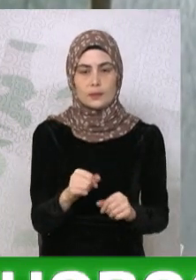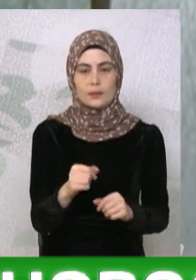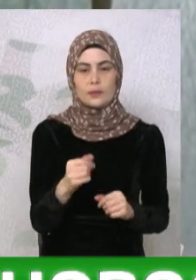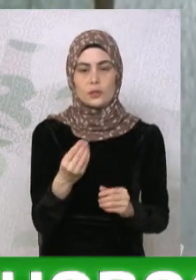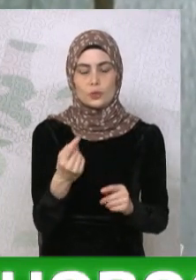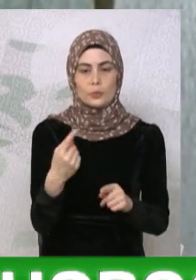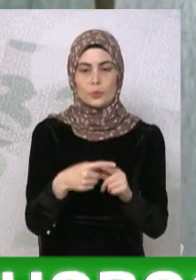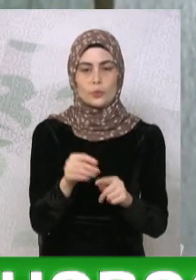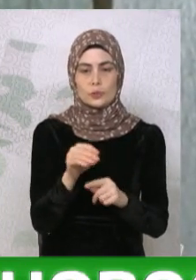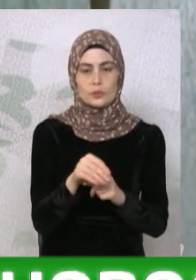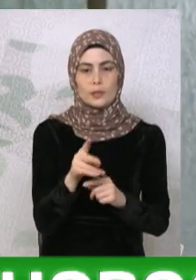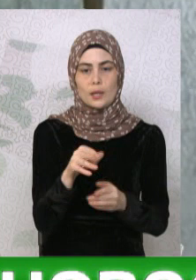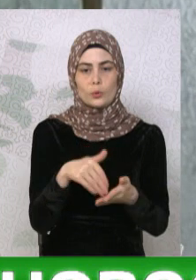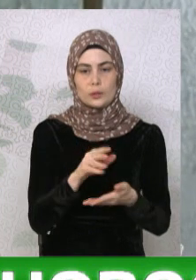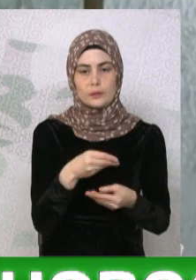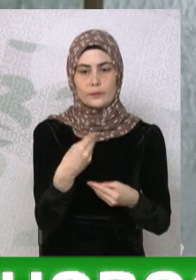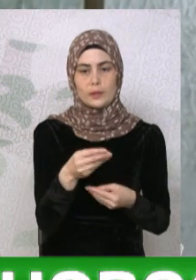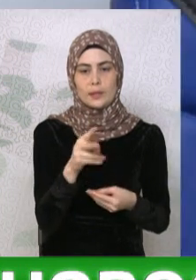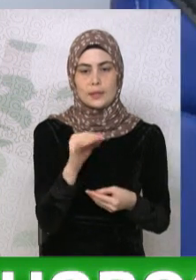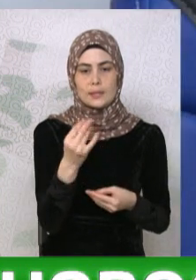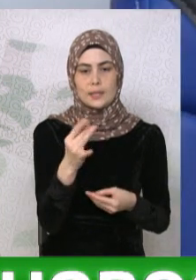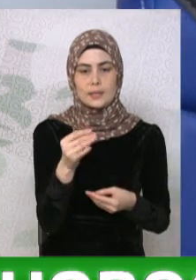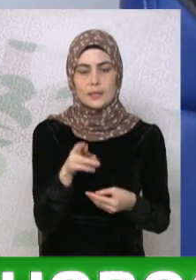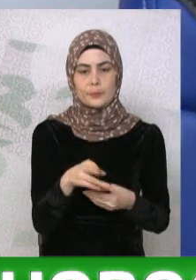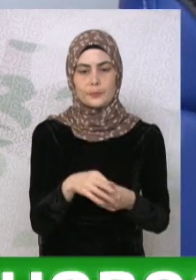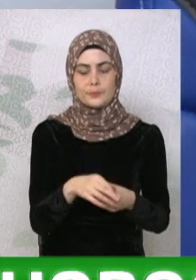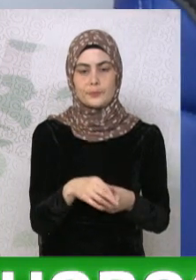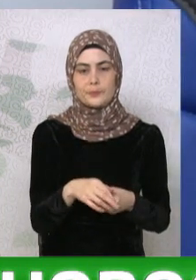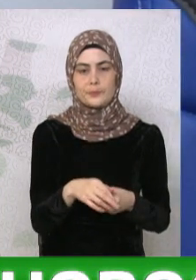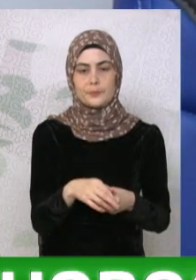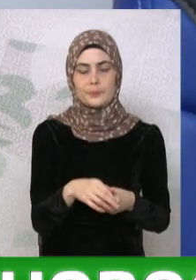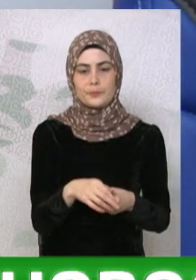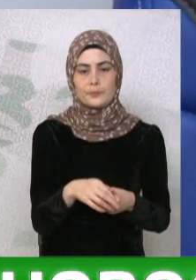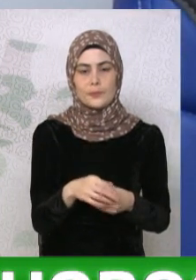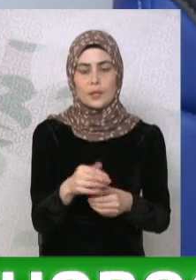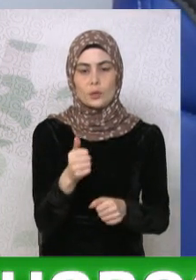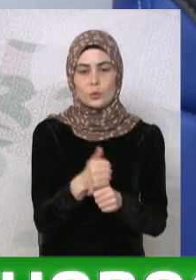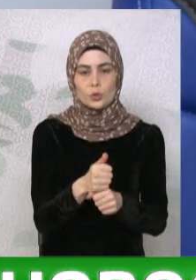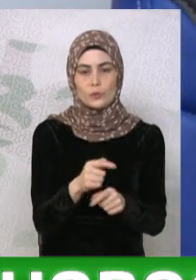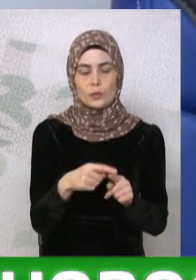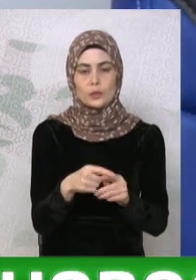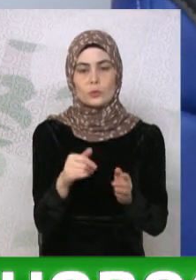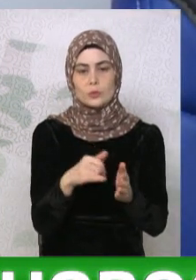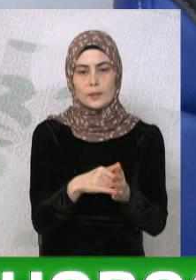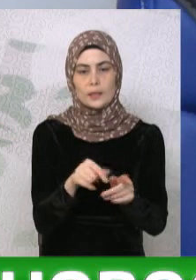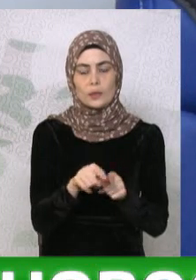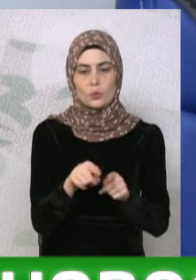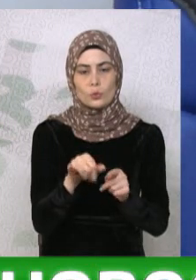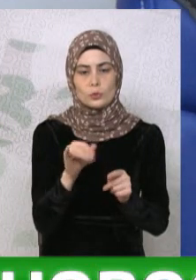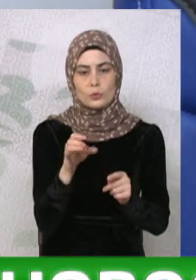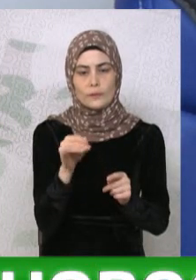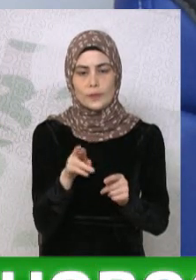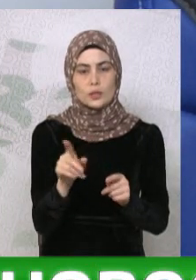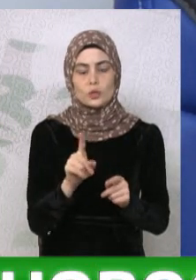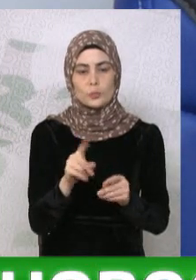дополнительные основания для отказа в выдаче лицензии. Ключевой новеллой является установление такого условия,